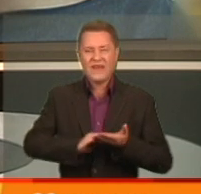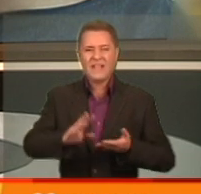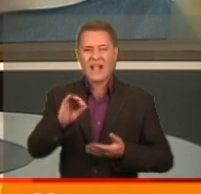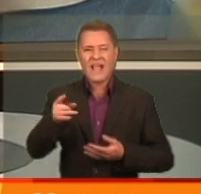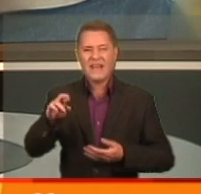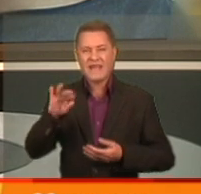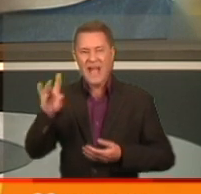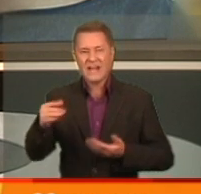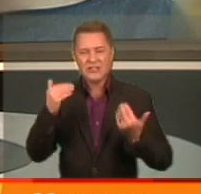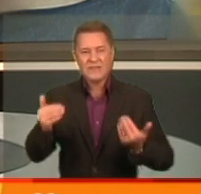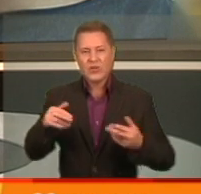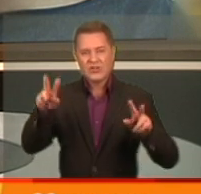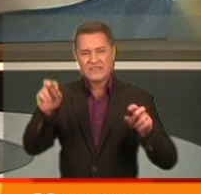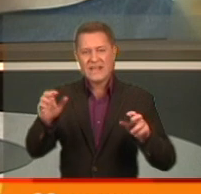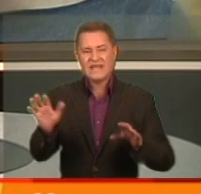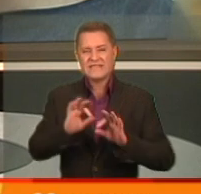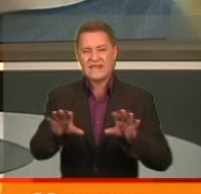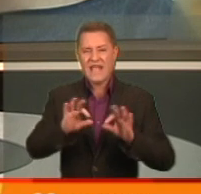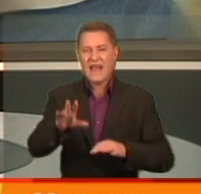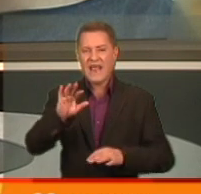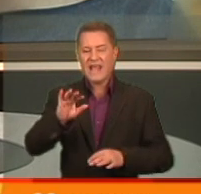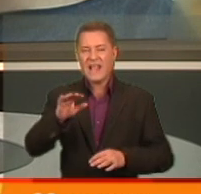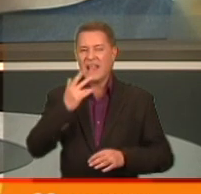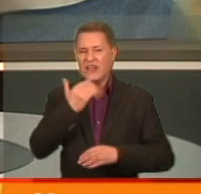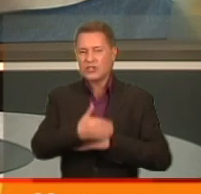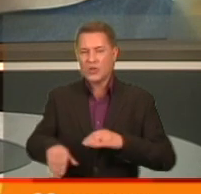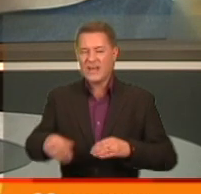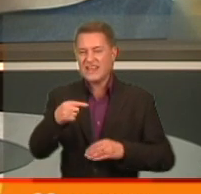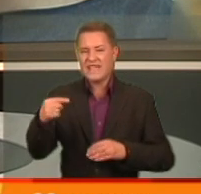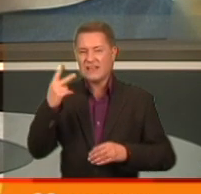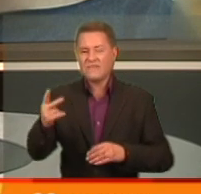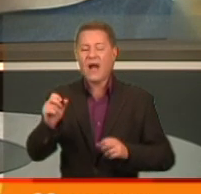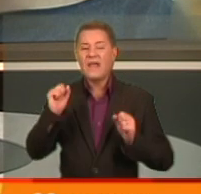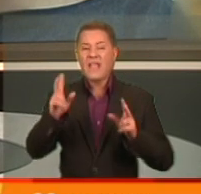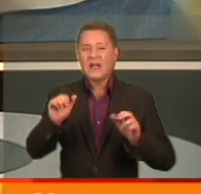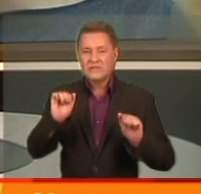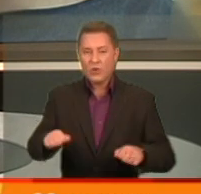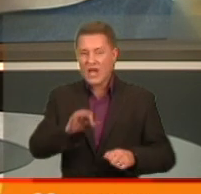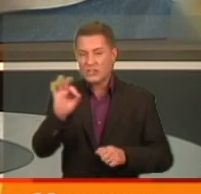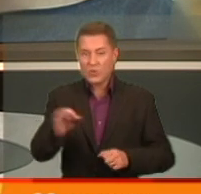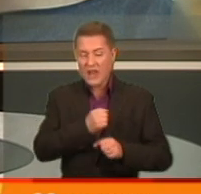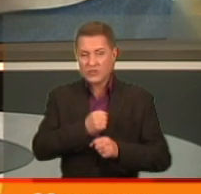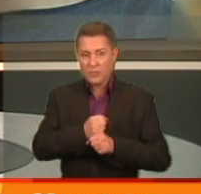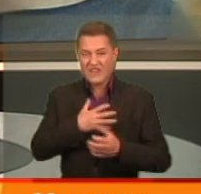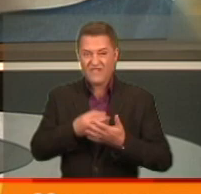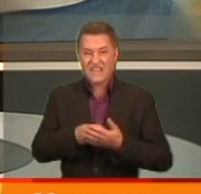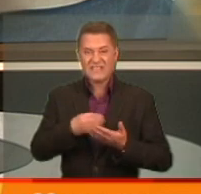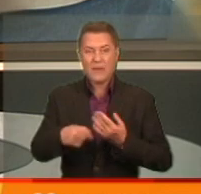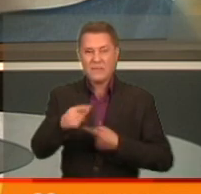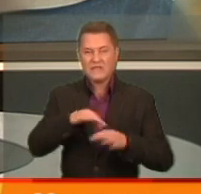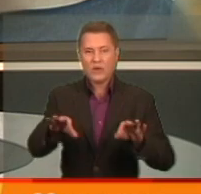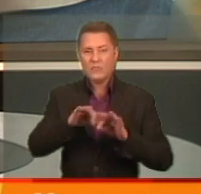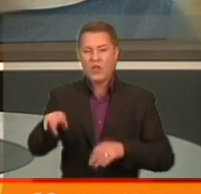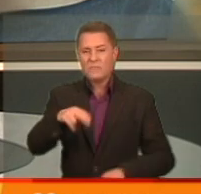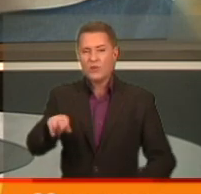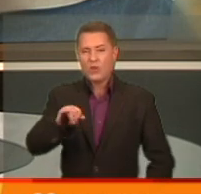із сьогоднішньої серії з циклу «Іншорідні 2». Як же вона змогла з нуля зробити власний бізнес і досягти успіху, розповість